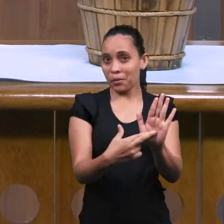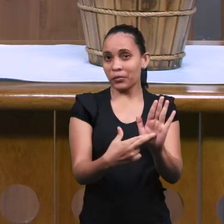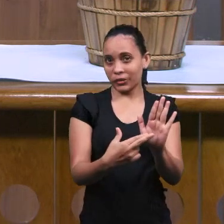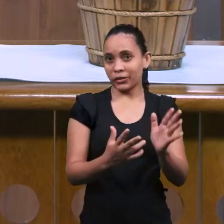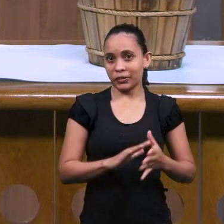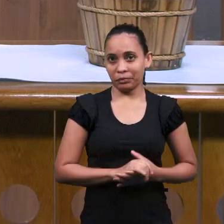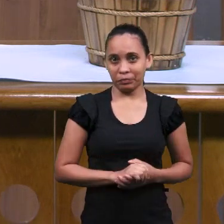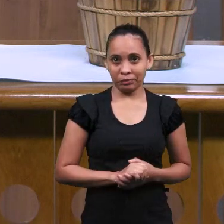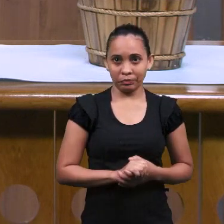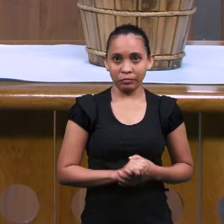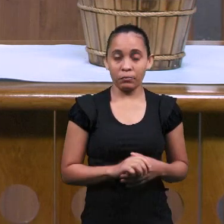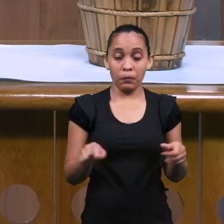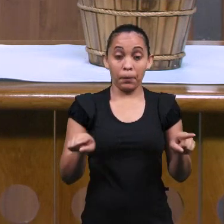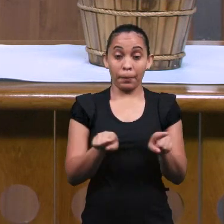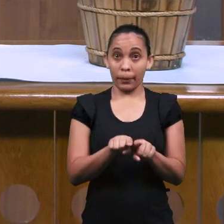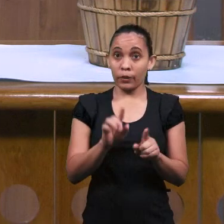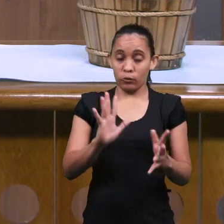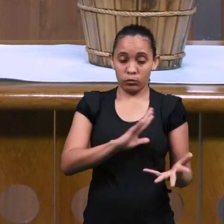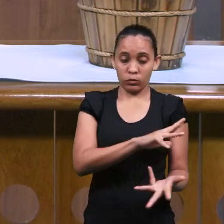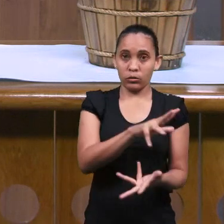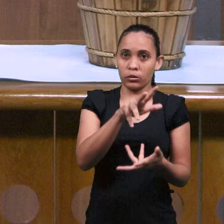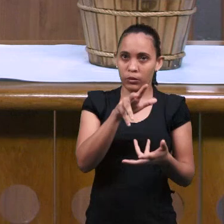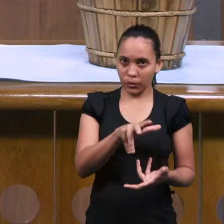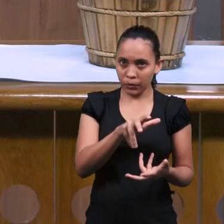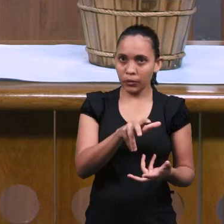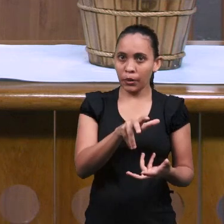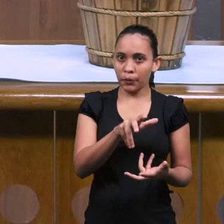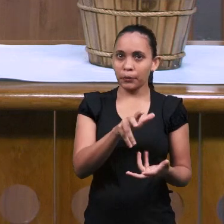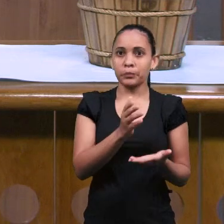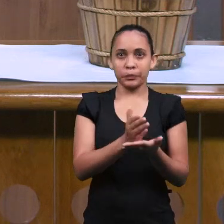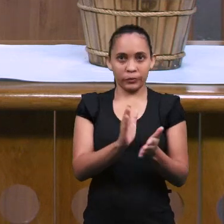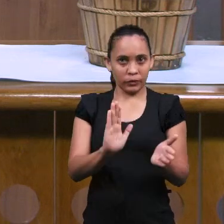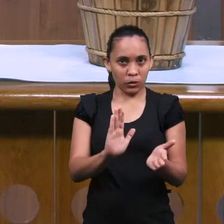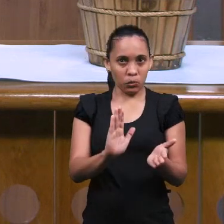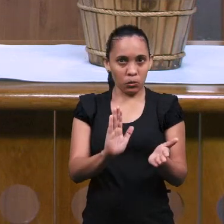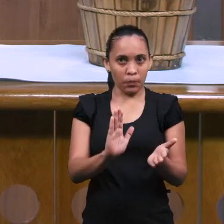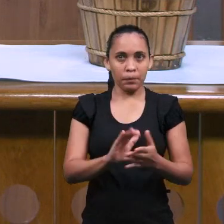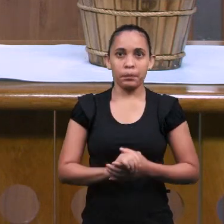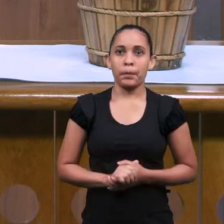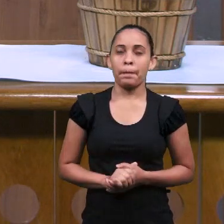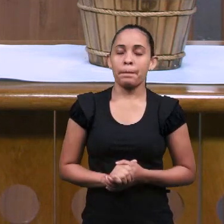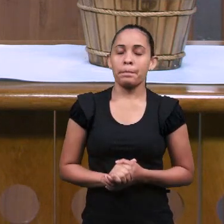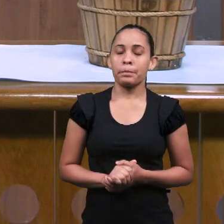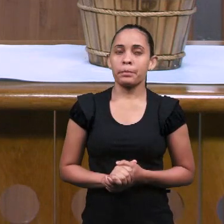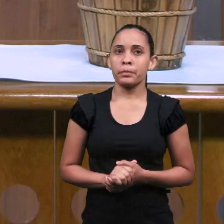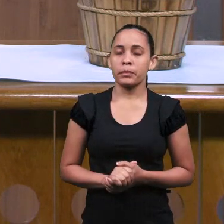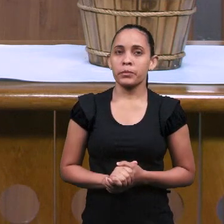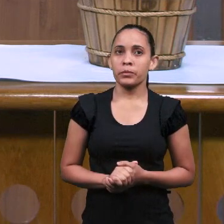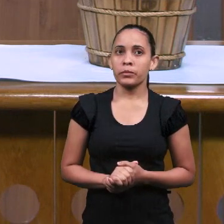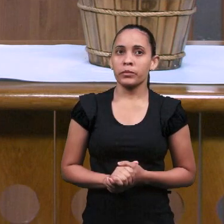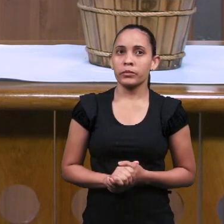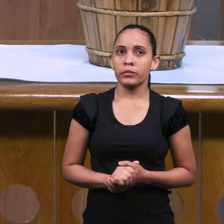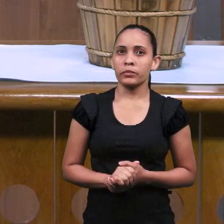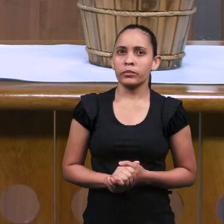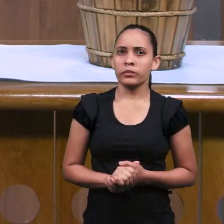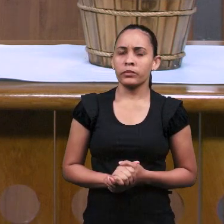Jean Evangeliste. Amen. Nous allons mener la chaîne de communication avec les églises via satellite.